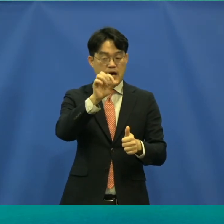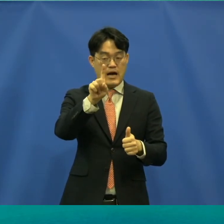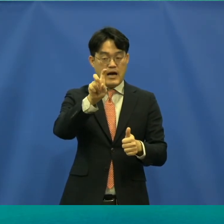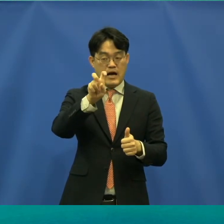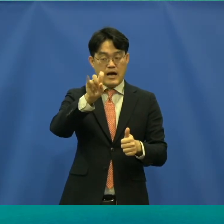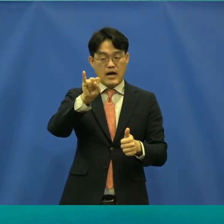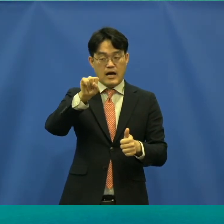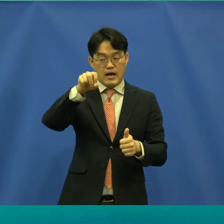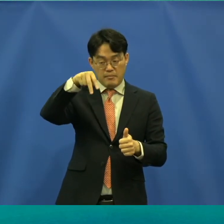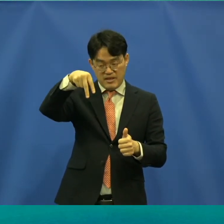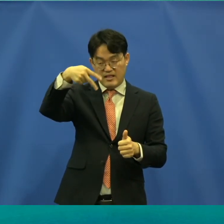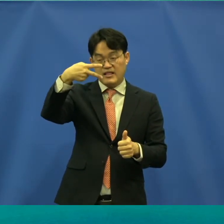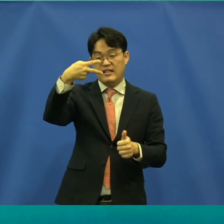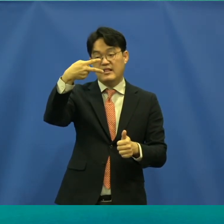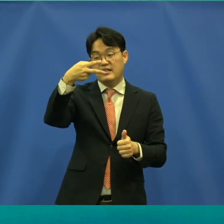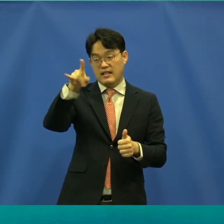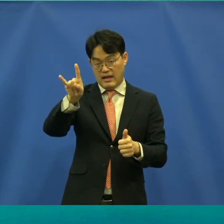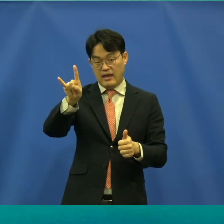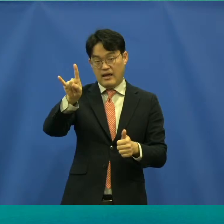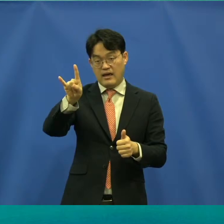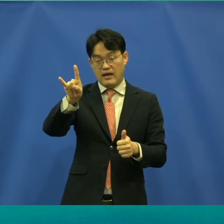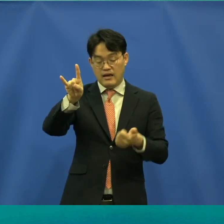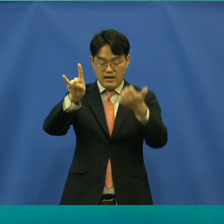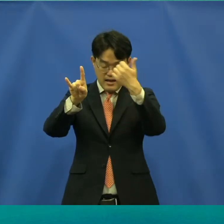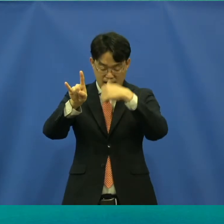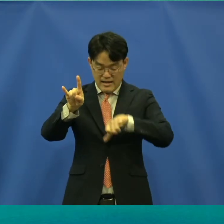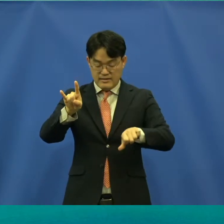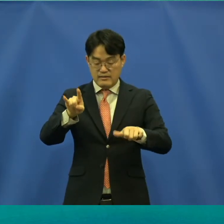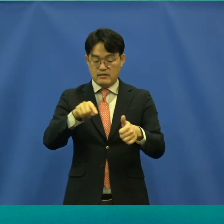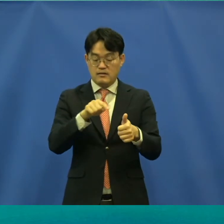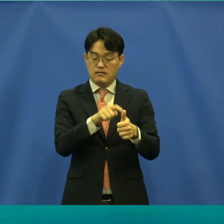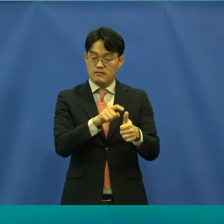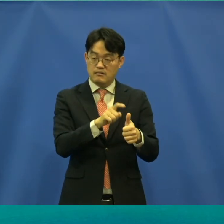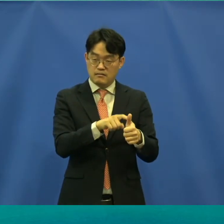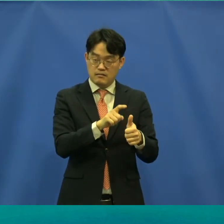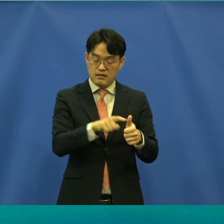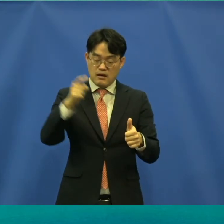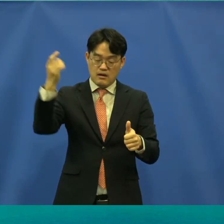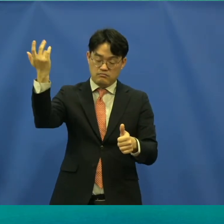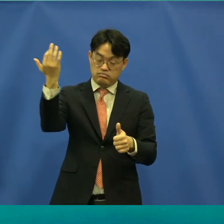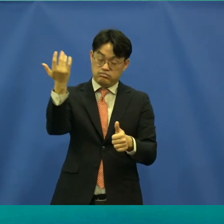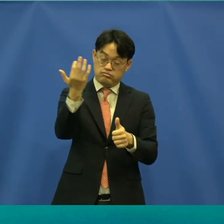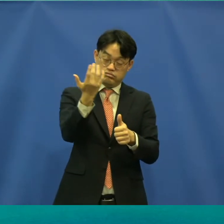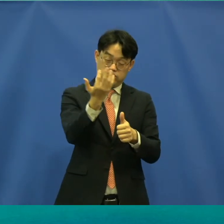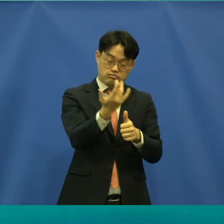이 요나라는 한 개인에게 다가오시는 하나님이에요.